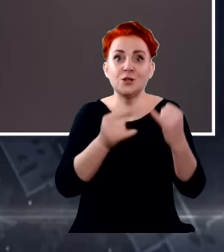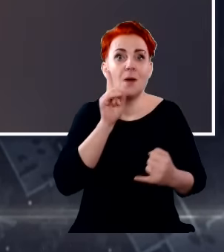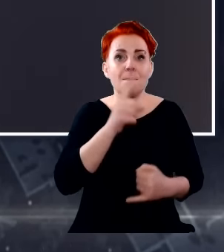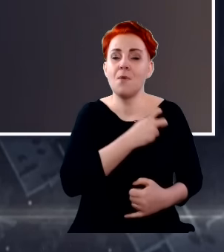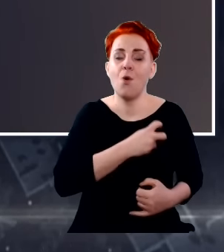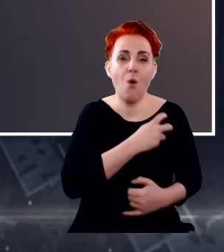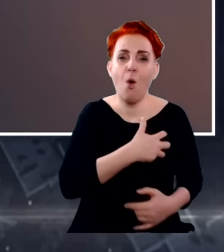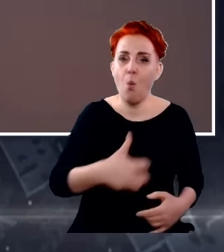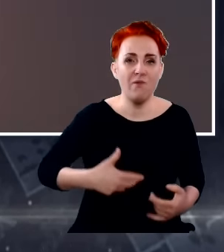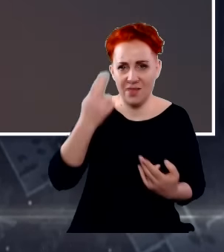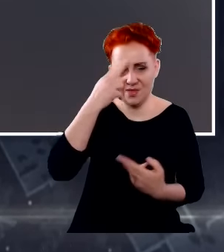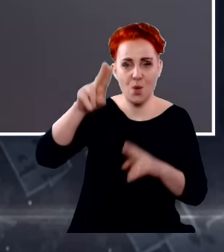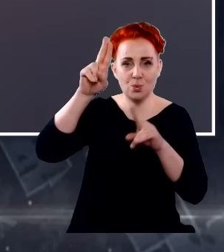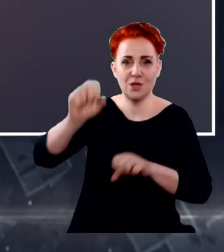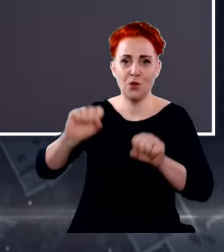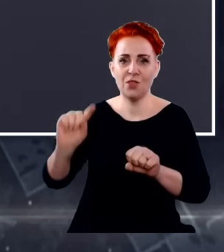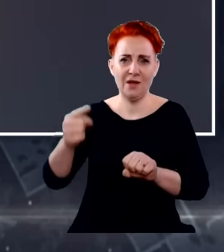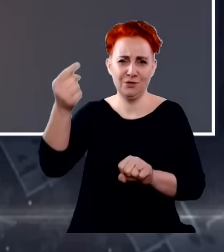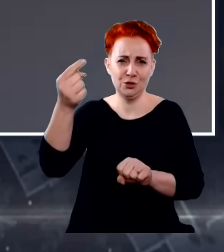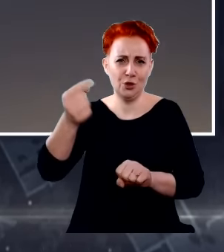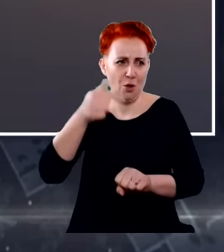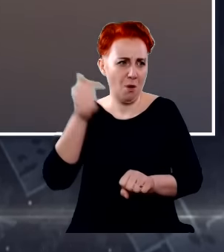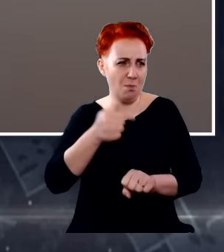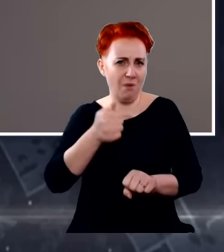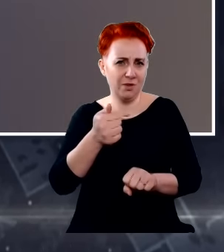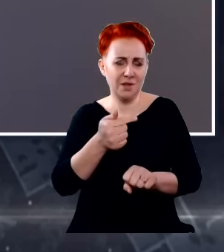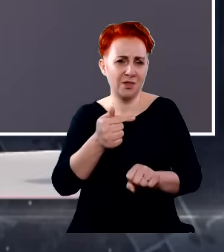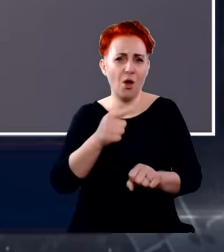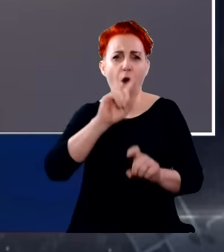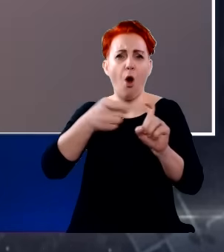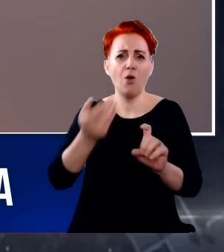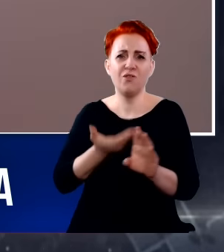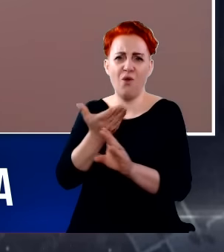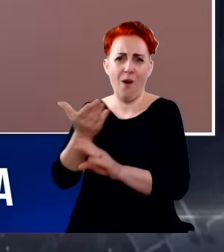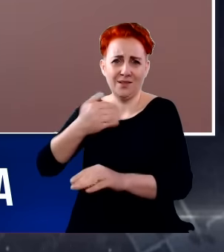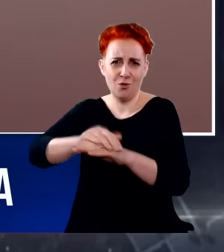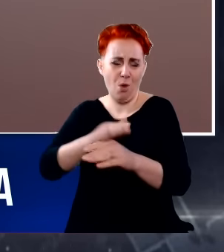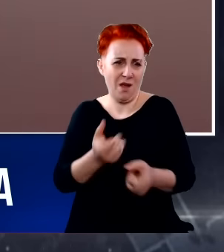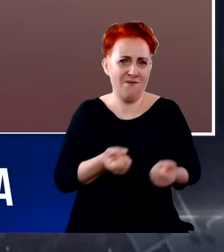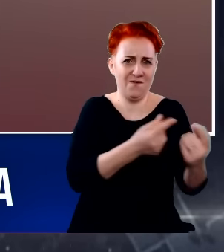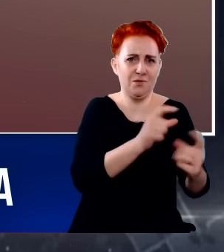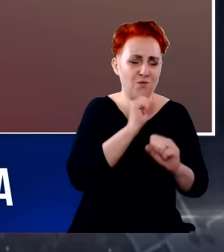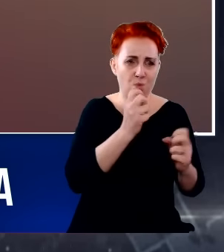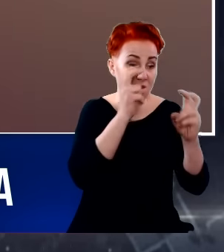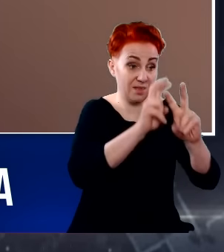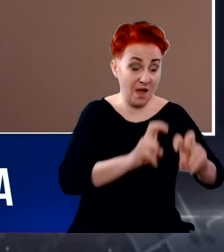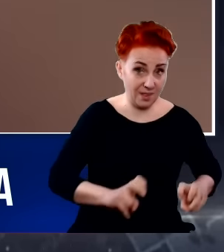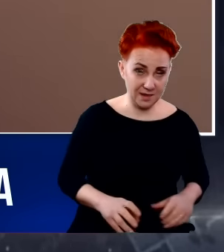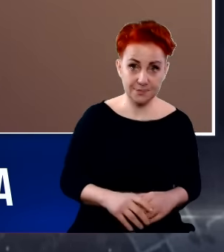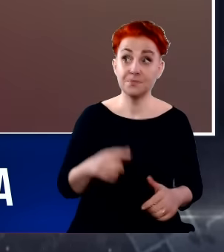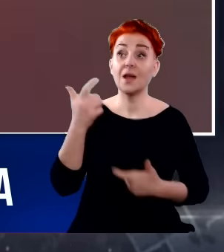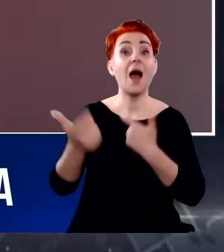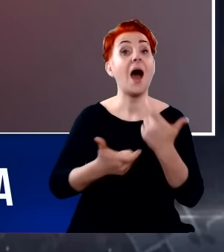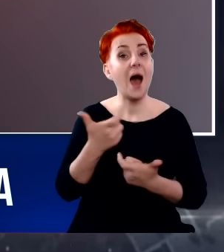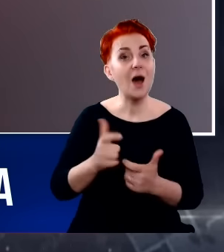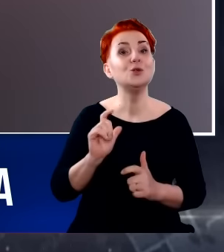uznaje Sądu Najwyższego, to w ogóle powinien wyrzucić do kosza odwołanie naszych kolegów i się tym w ogóle nie zajmować. A on zrobił to, co